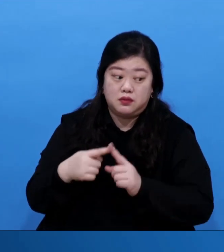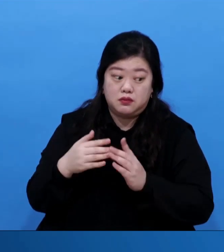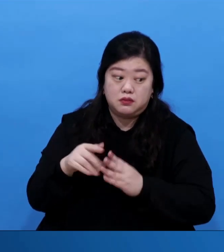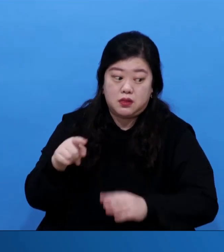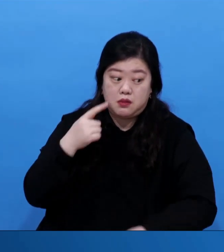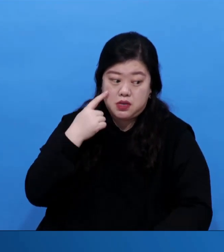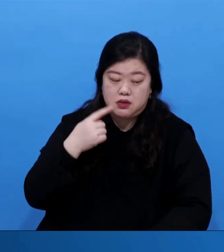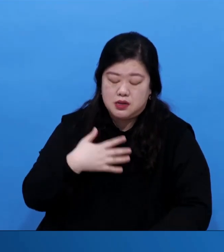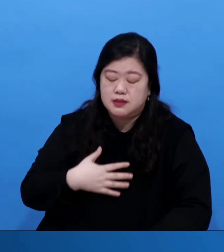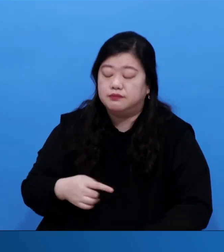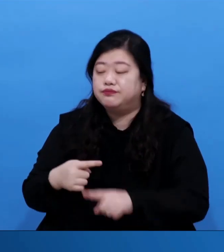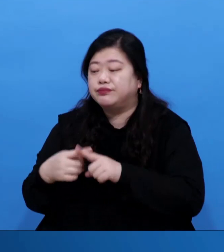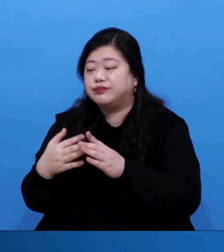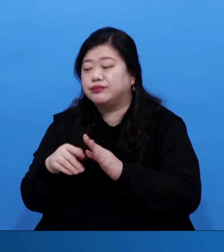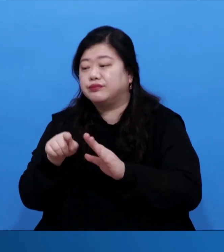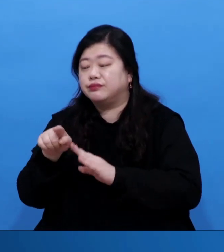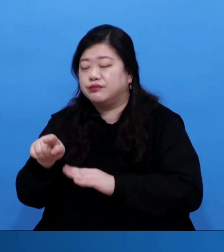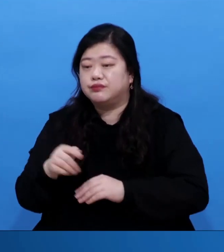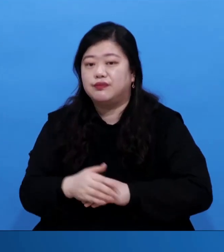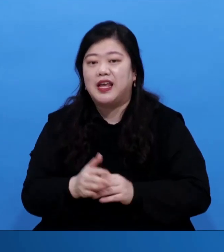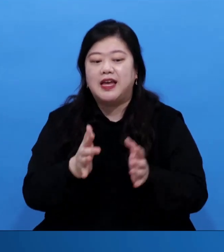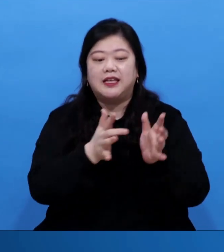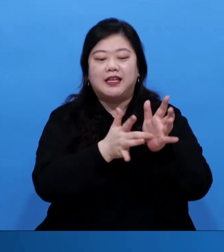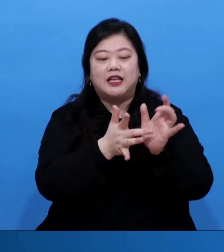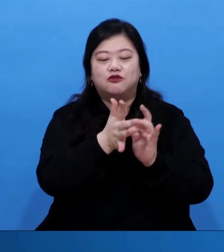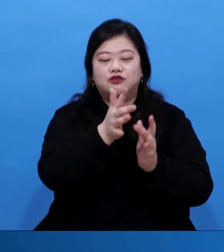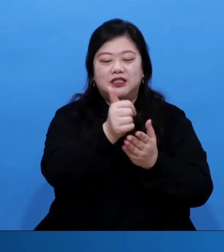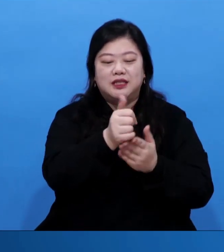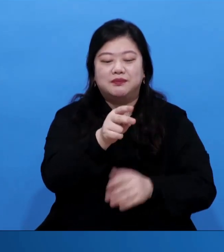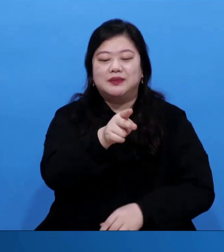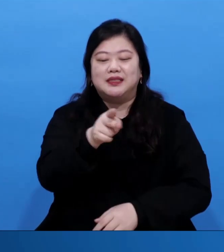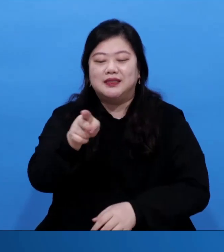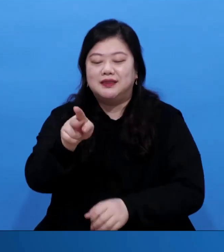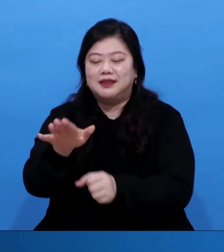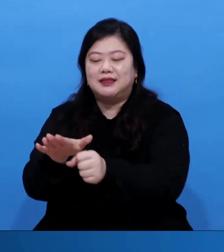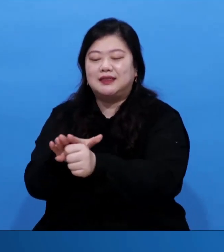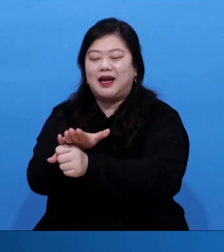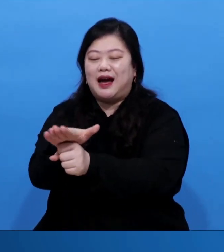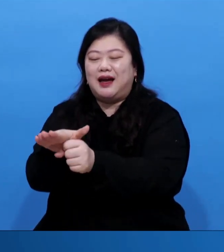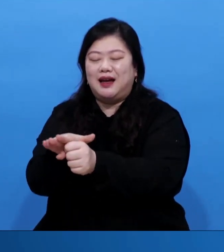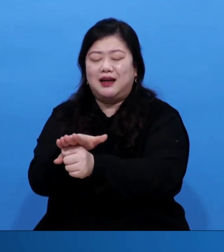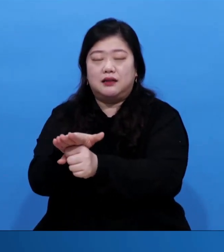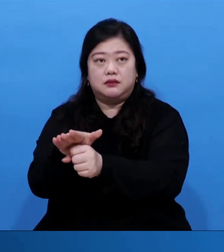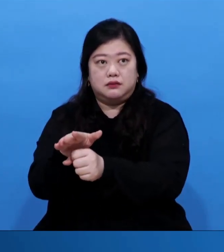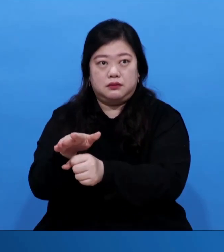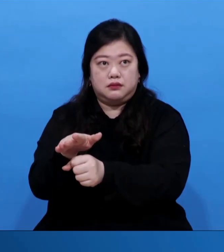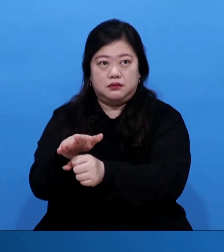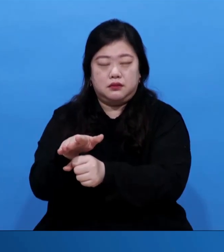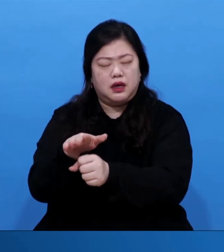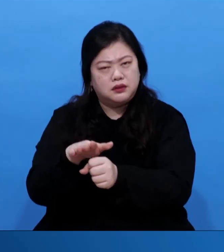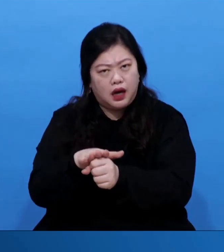alive. 나는 예수 믿고부터 그리스도 알고부터 모든 사람을 용서. After believing in Jesus,